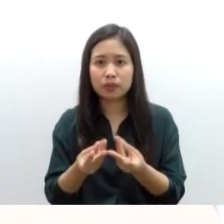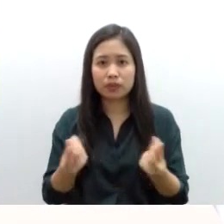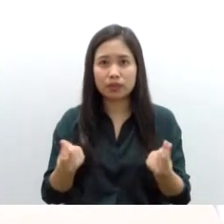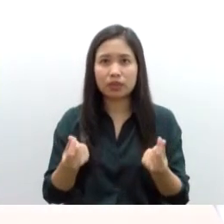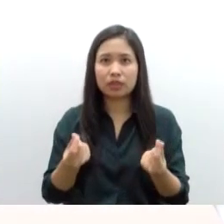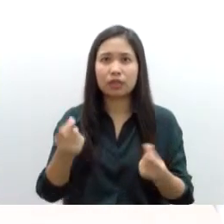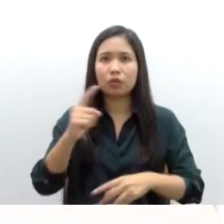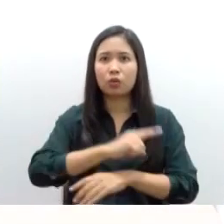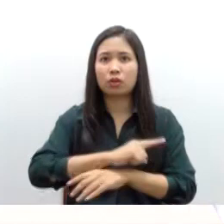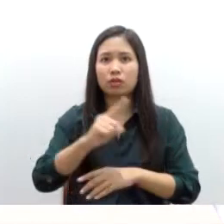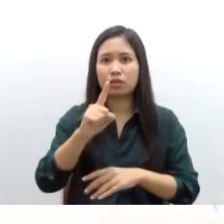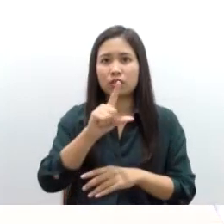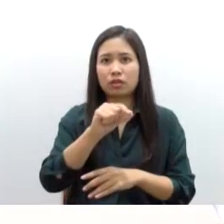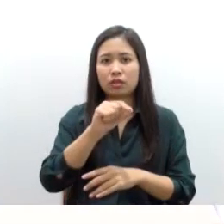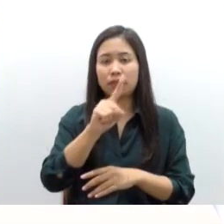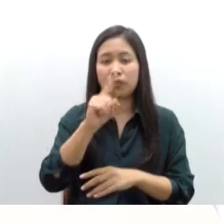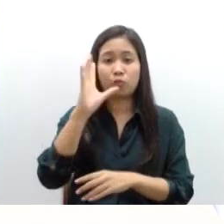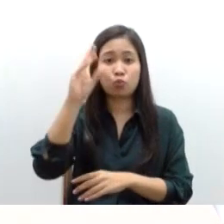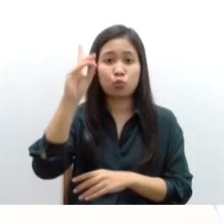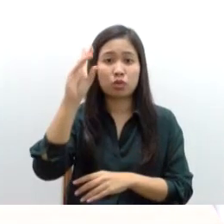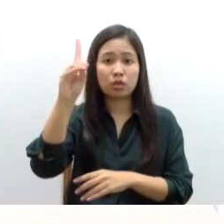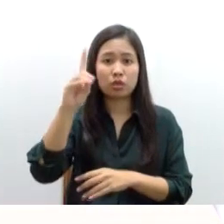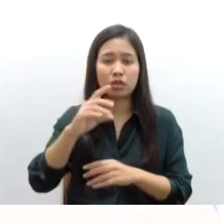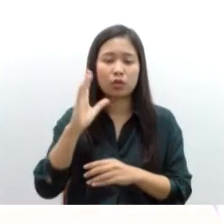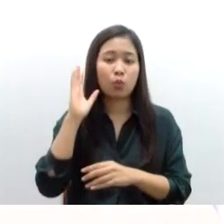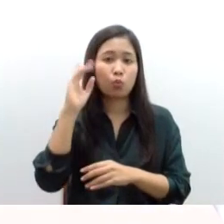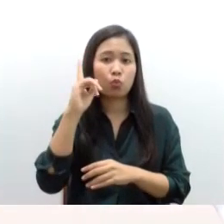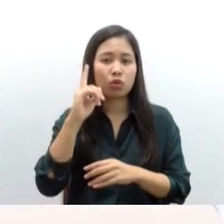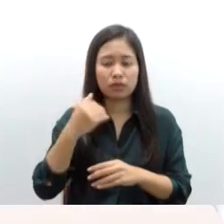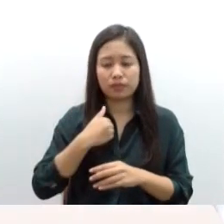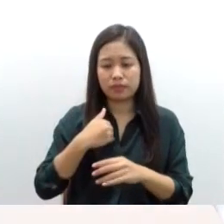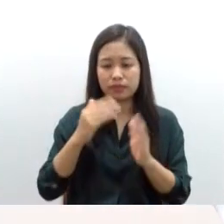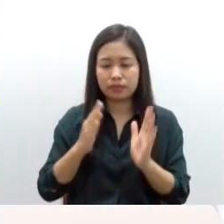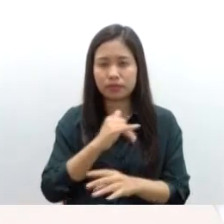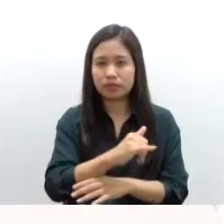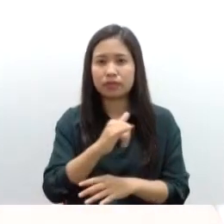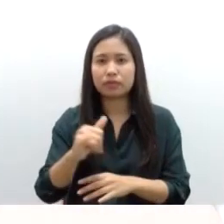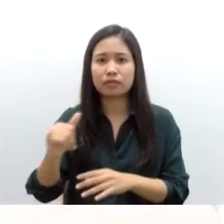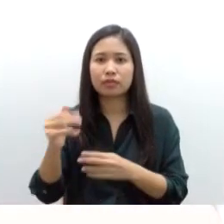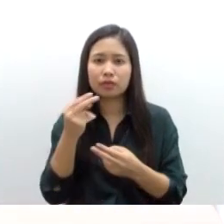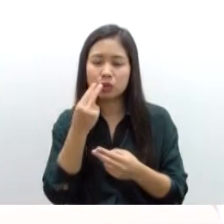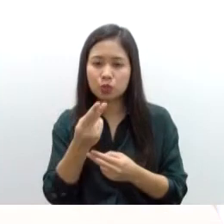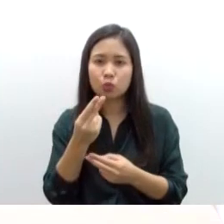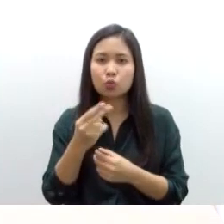างวันที่21คือวันพรุ่งนี้ครับพฤษภาคมนะครับไปจนถึงวันที่17มิถุนายน